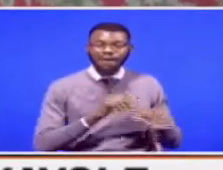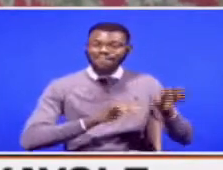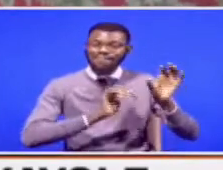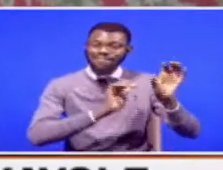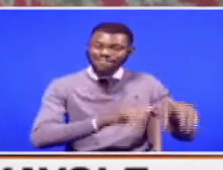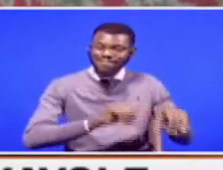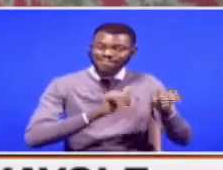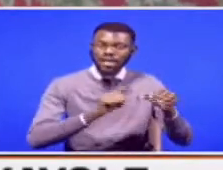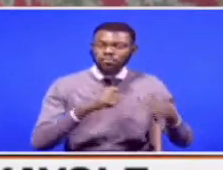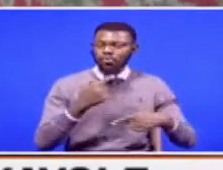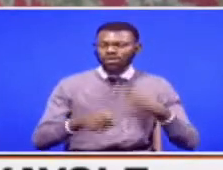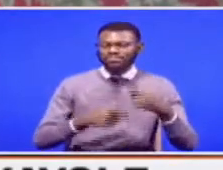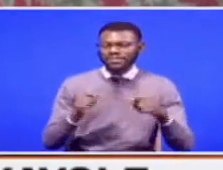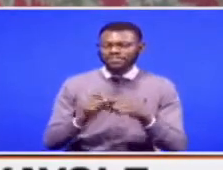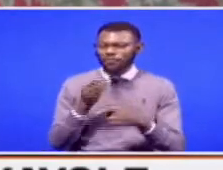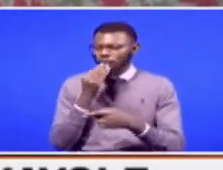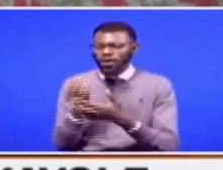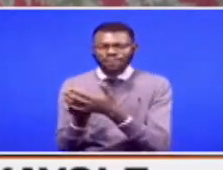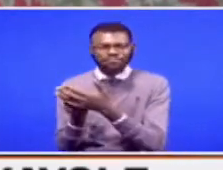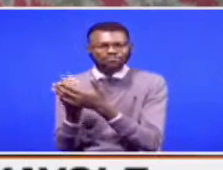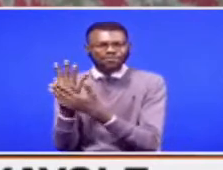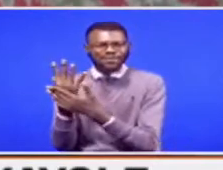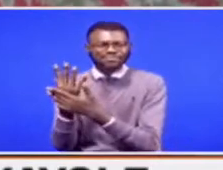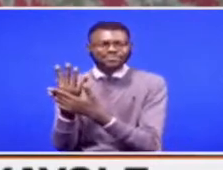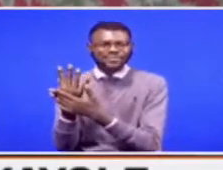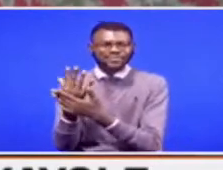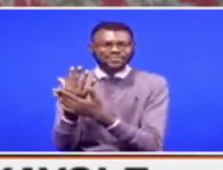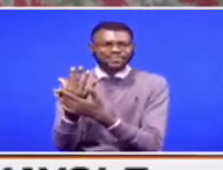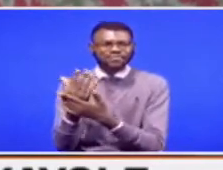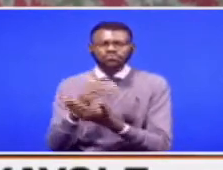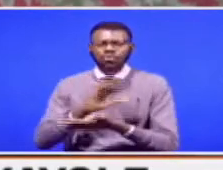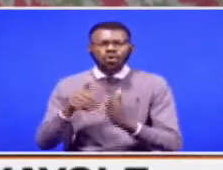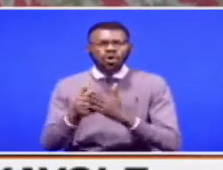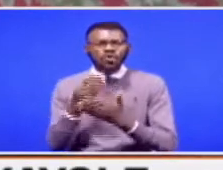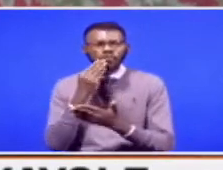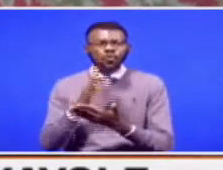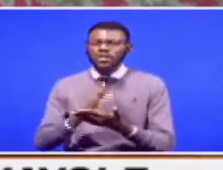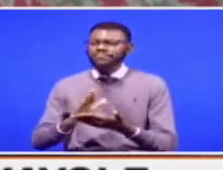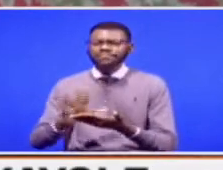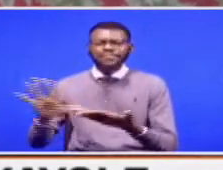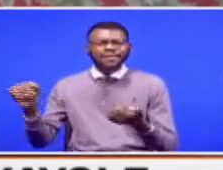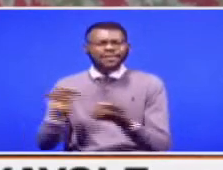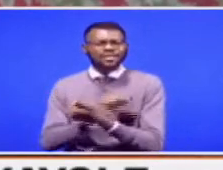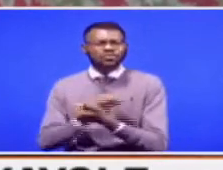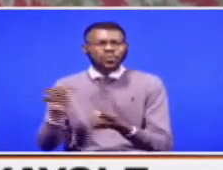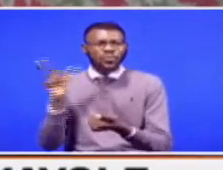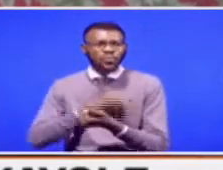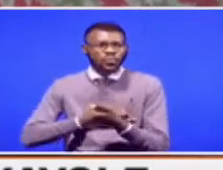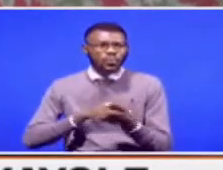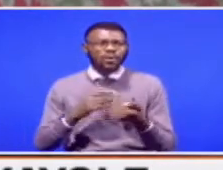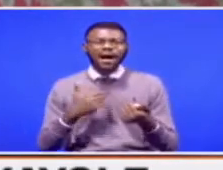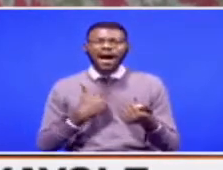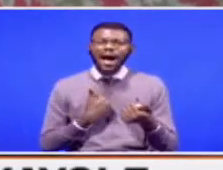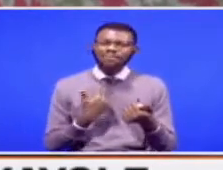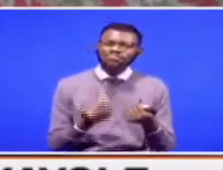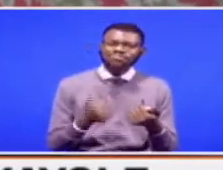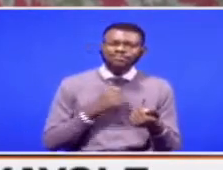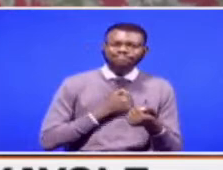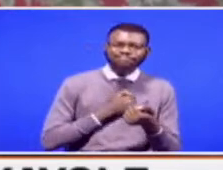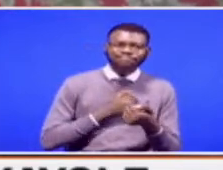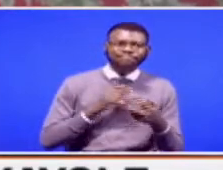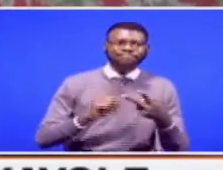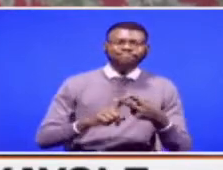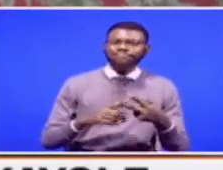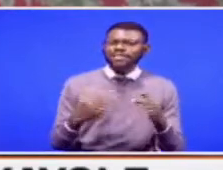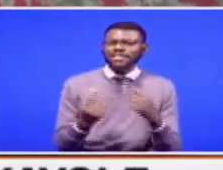zile chakula tumepanda, tumelima yote mmefieka. Iwe ni duma, iwe ni